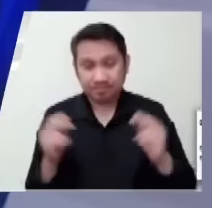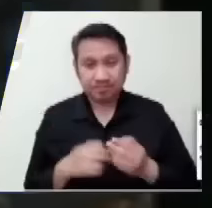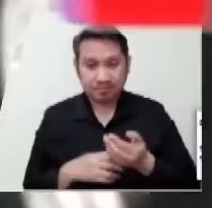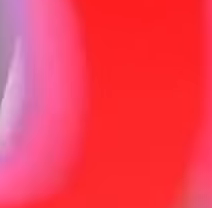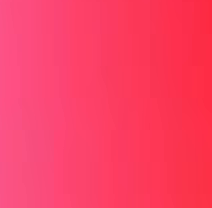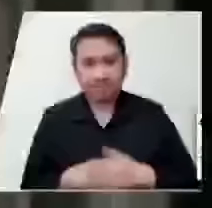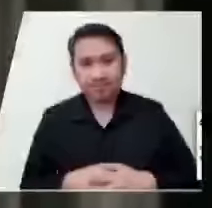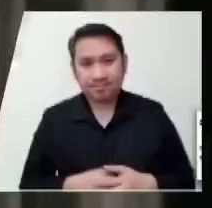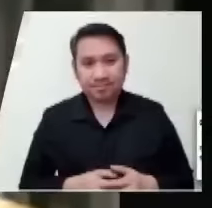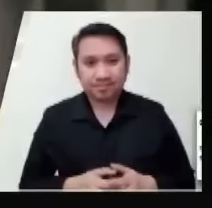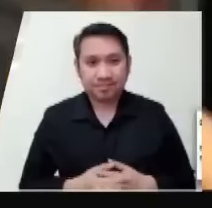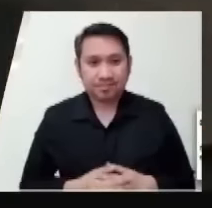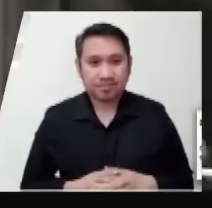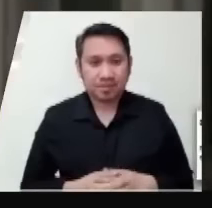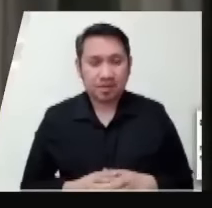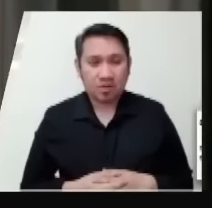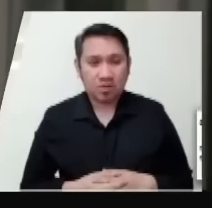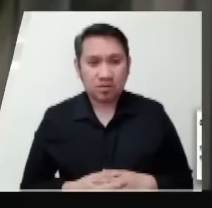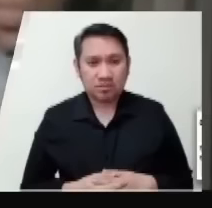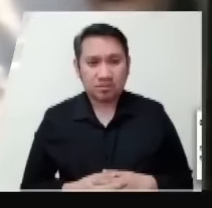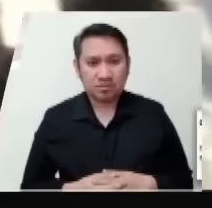exclusive.